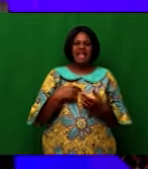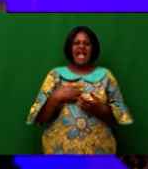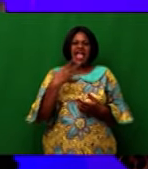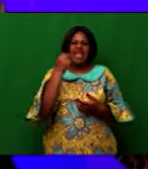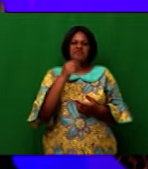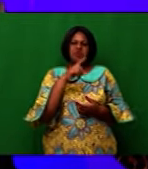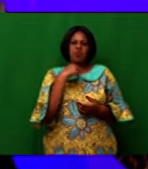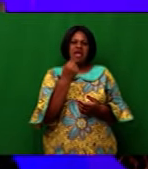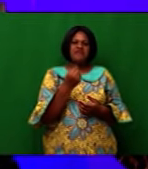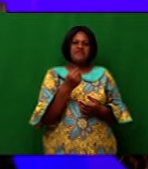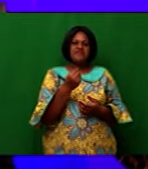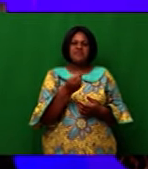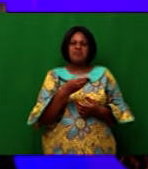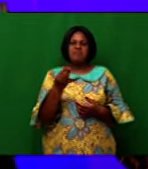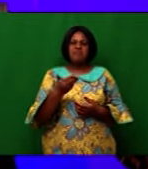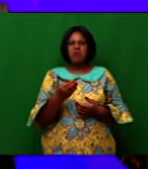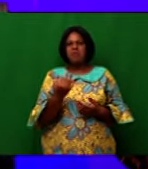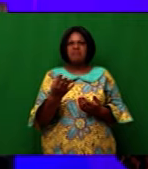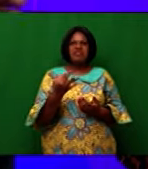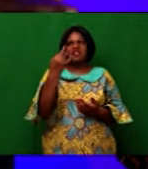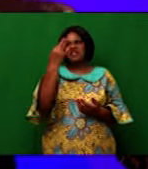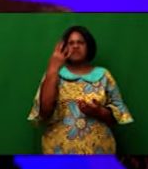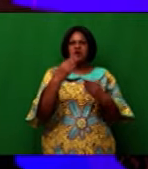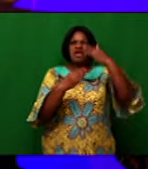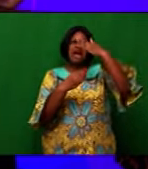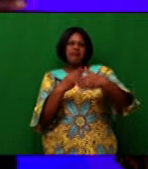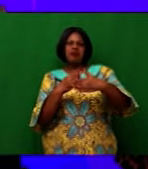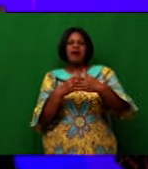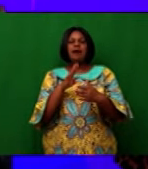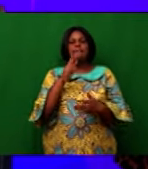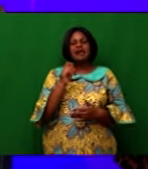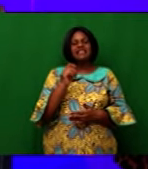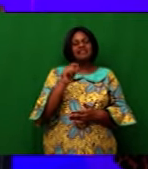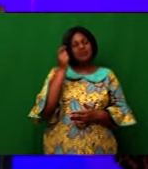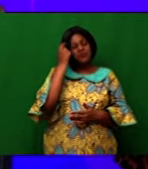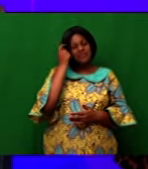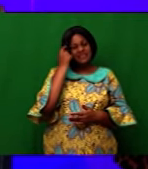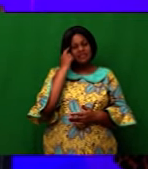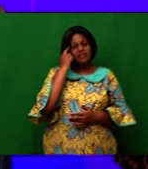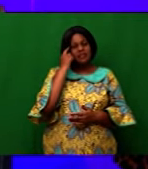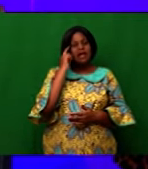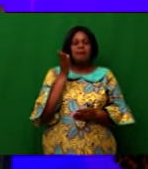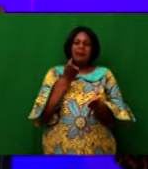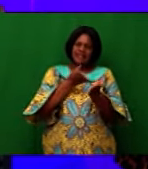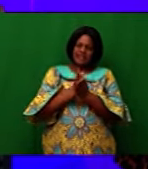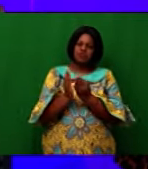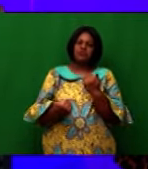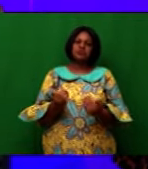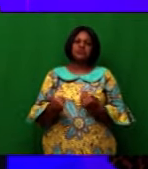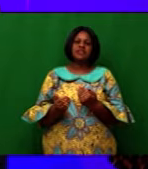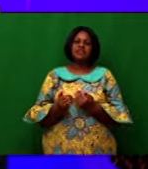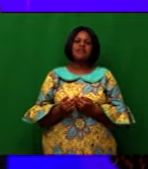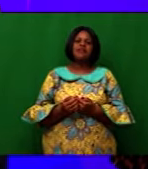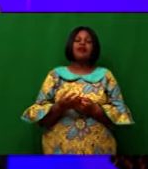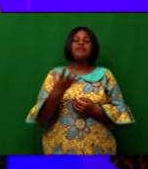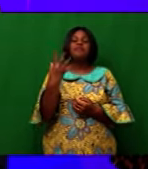ndaita barika revanhu vanosvika nguva yakati asi tanetseka ndofunga vari kuzviziva vanodhira nekodzero dzevana kuti